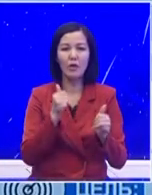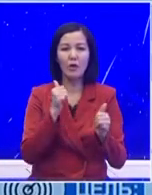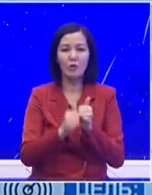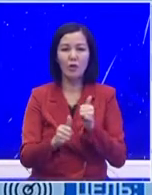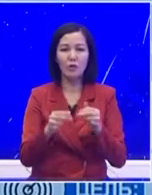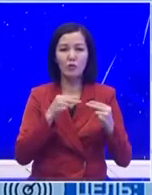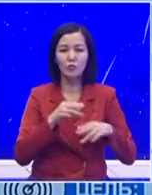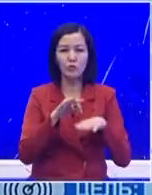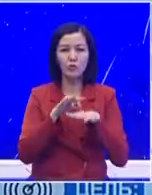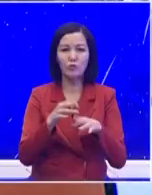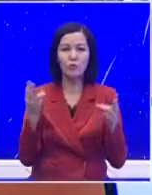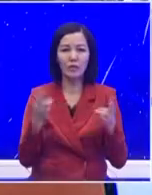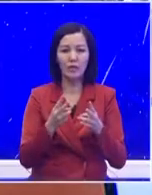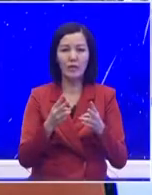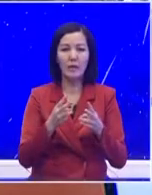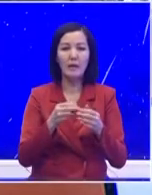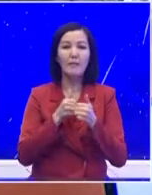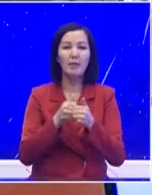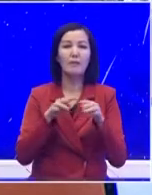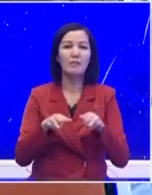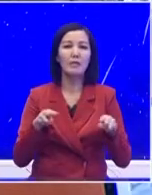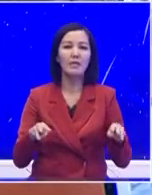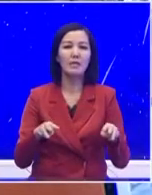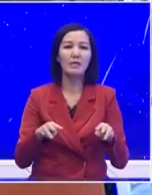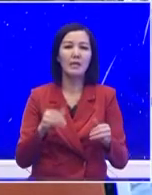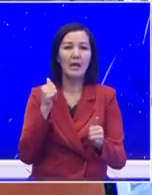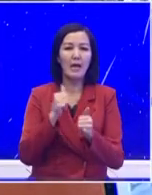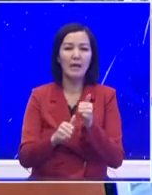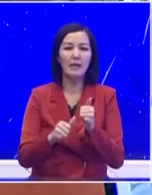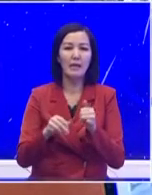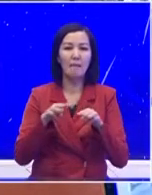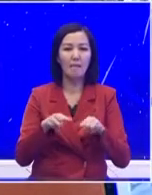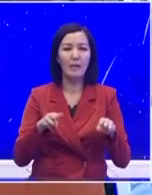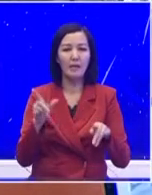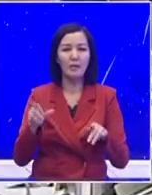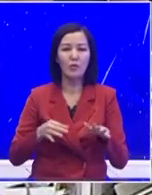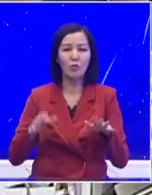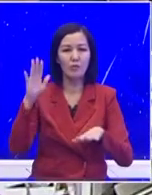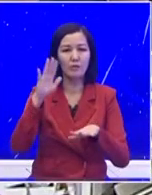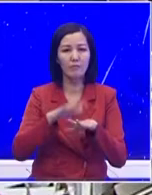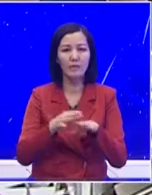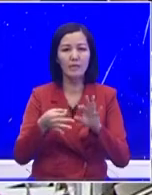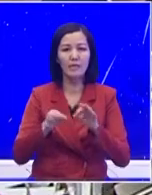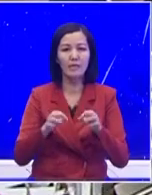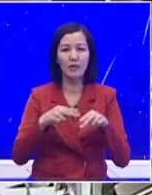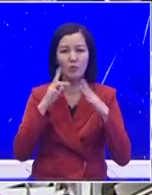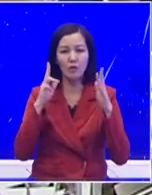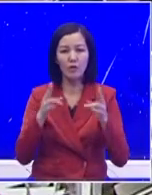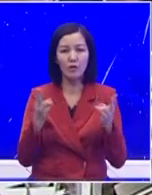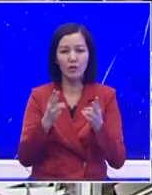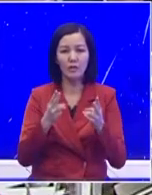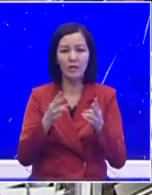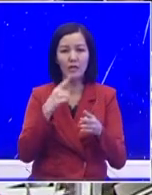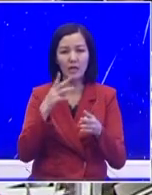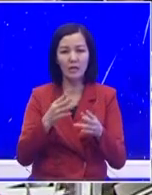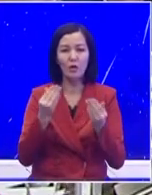да ұдайы жүргізу керек. Премьер-министр ол үшін әр министр, әр облыс басшысы тікелей қол алуға қажеттігін